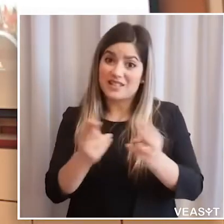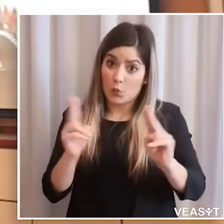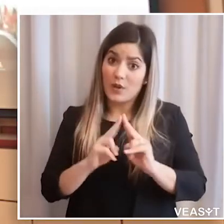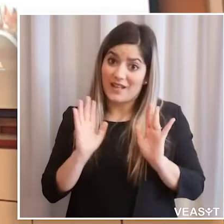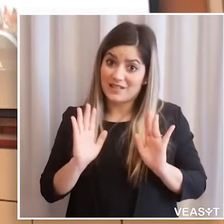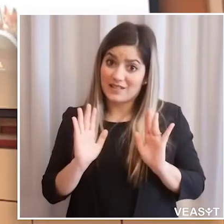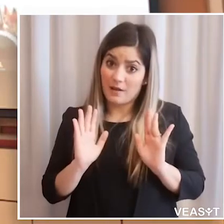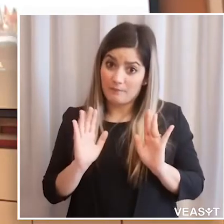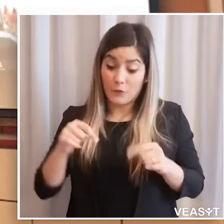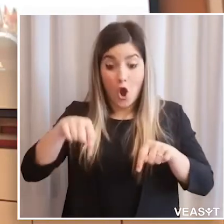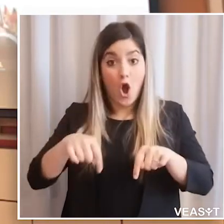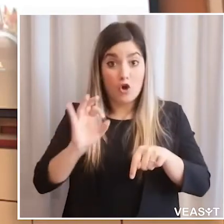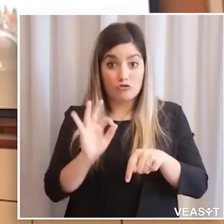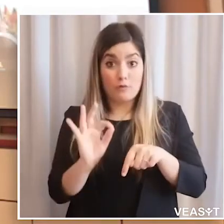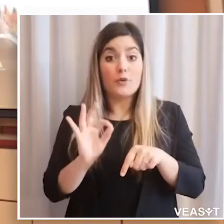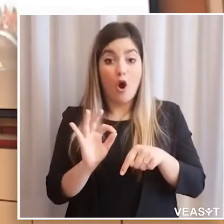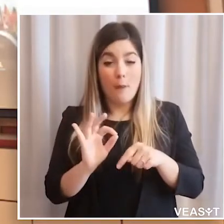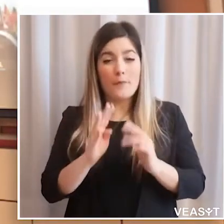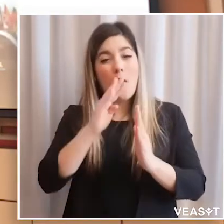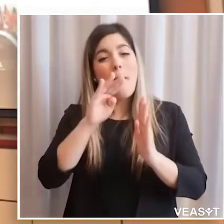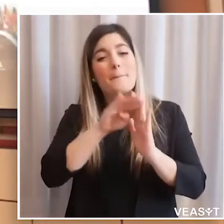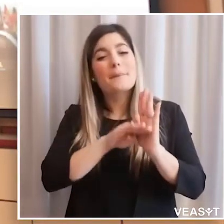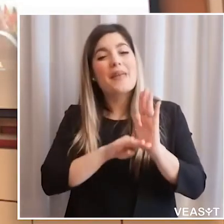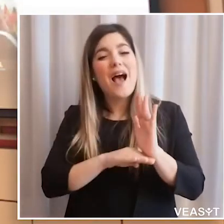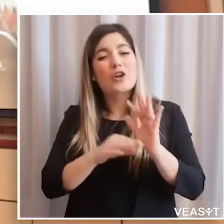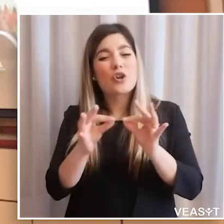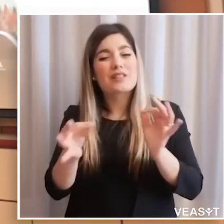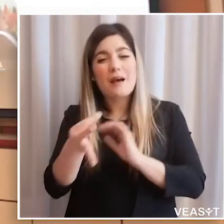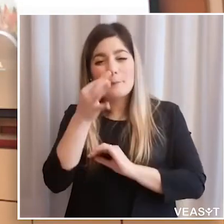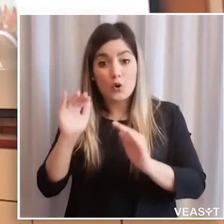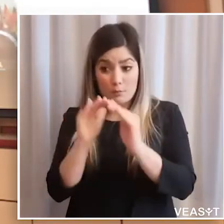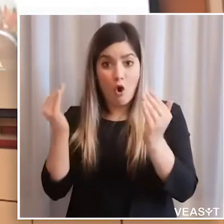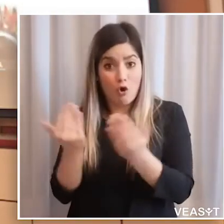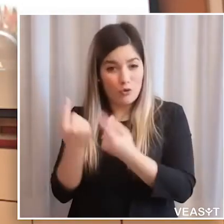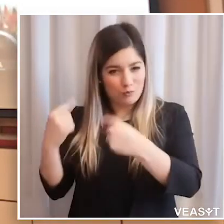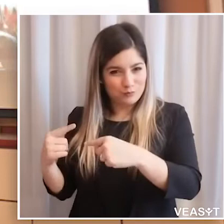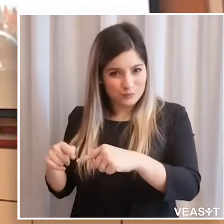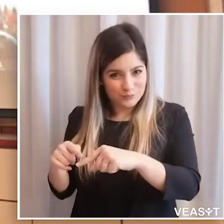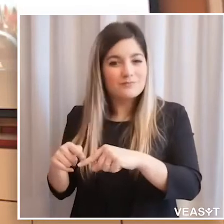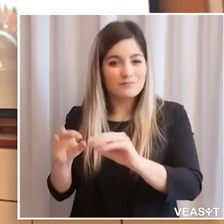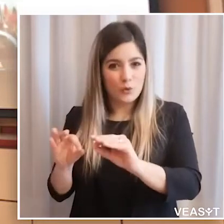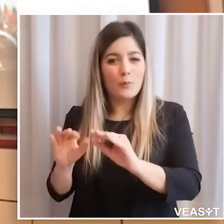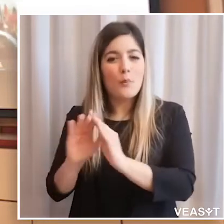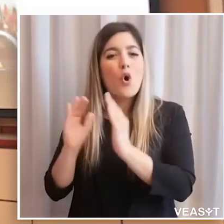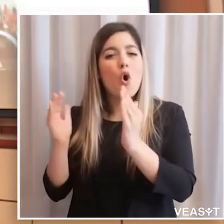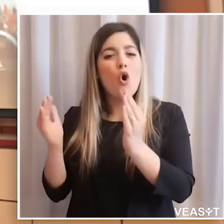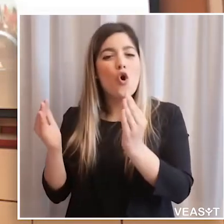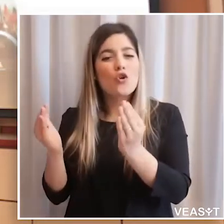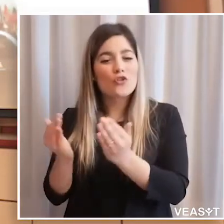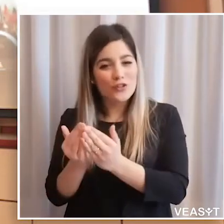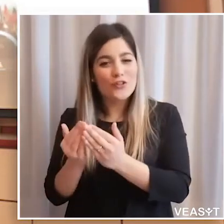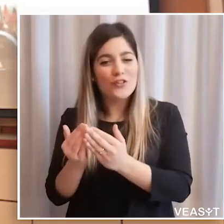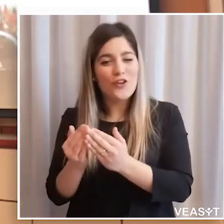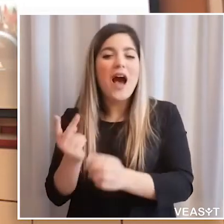apriremo chiaramente in sicurezza, stiamo per dippure, oggi, proprio oggi, abbiamo varato il piano dei